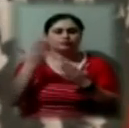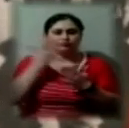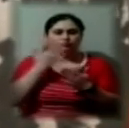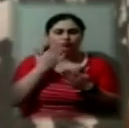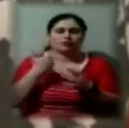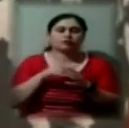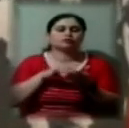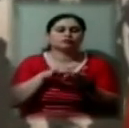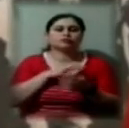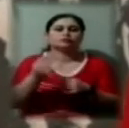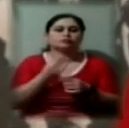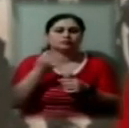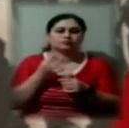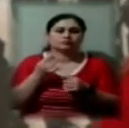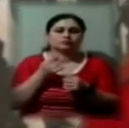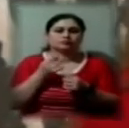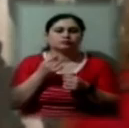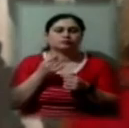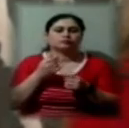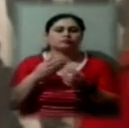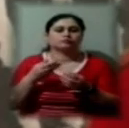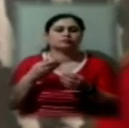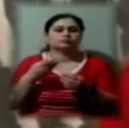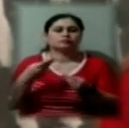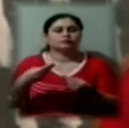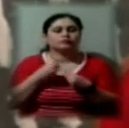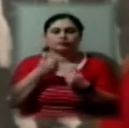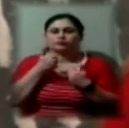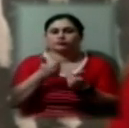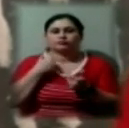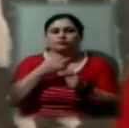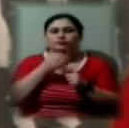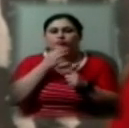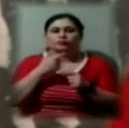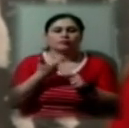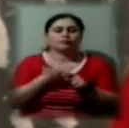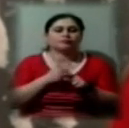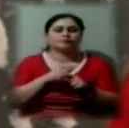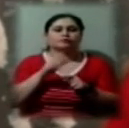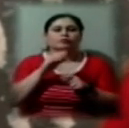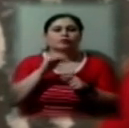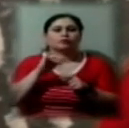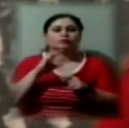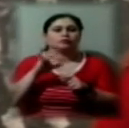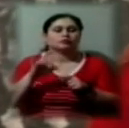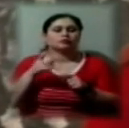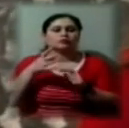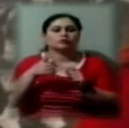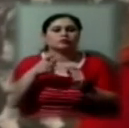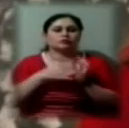цікава. Вразило те, що коли був УНР у 1900 якомусь там